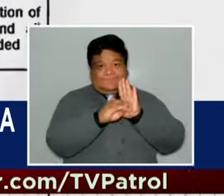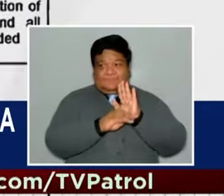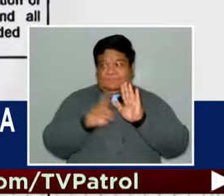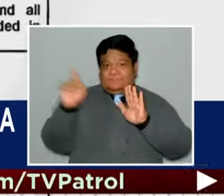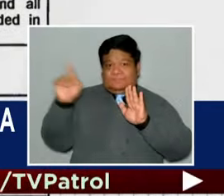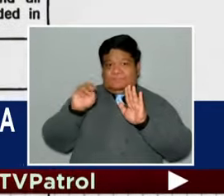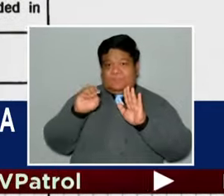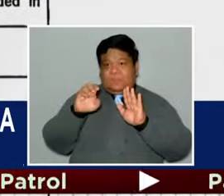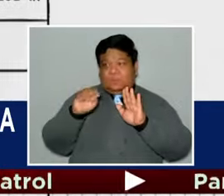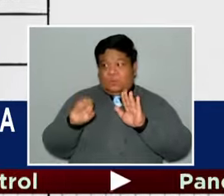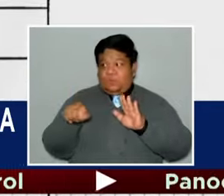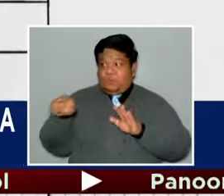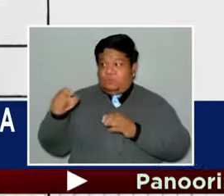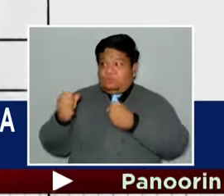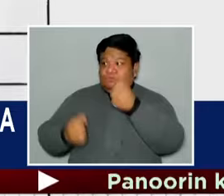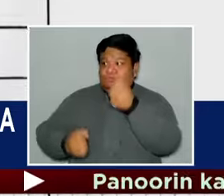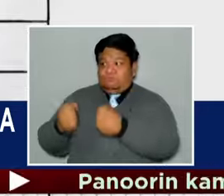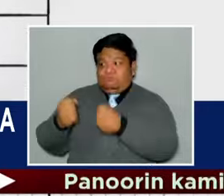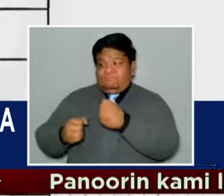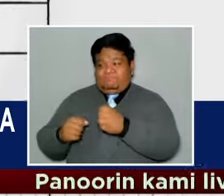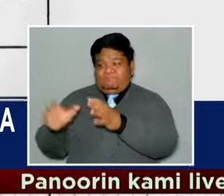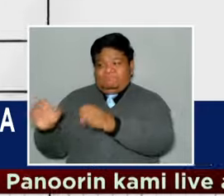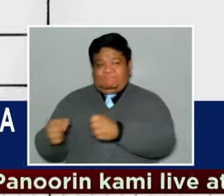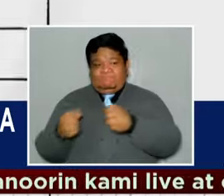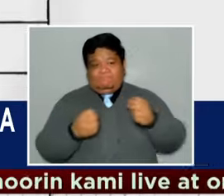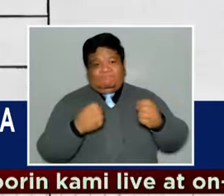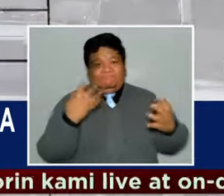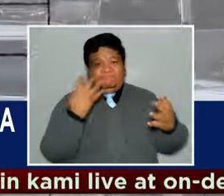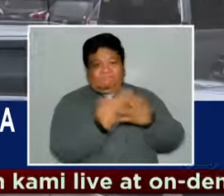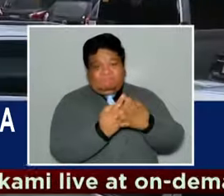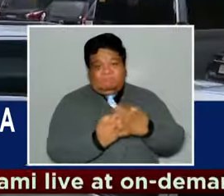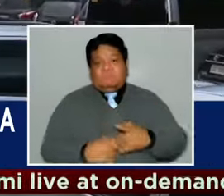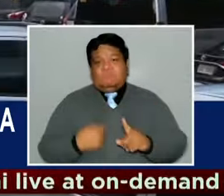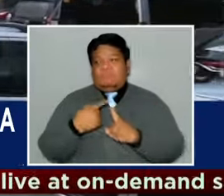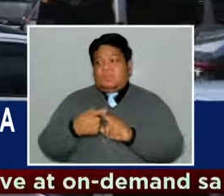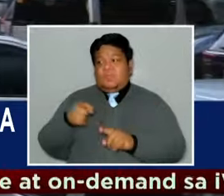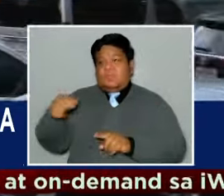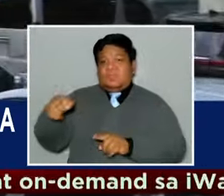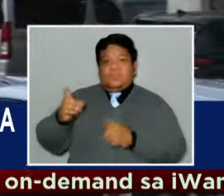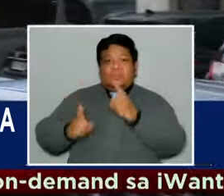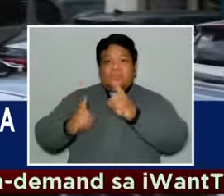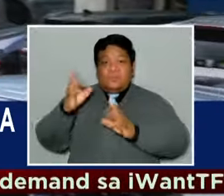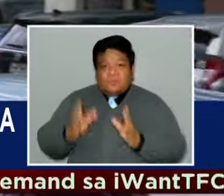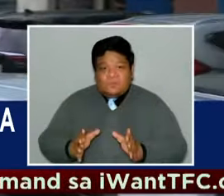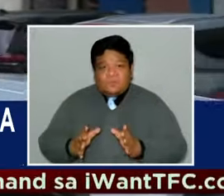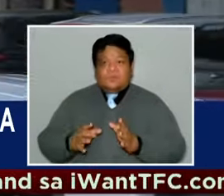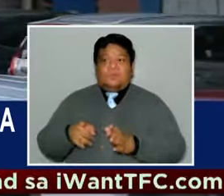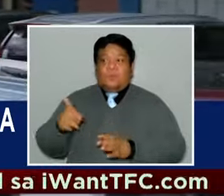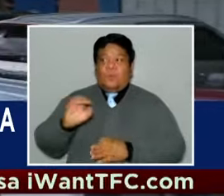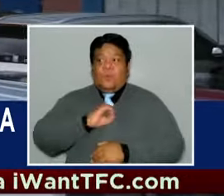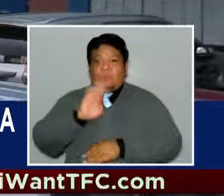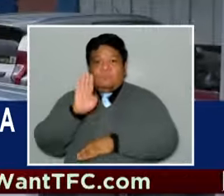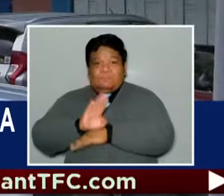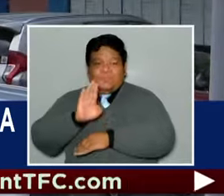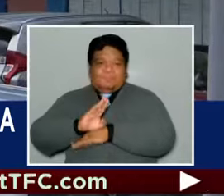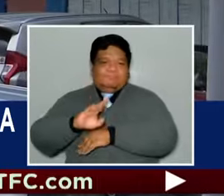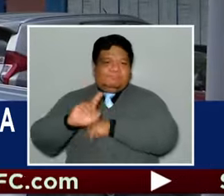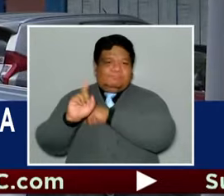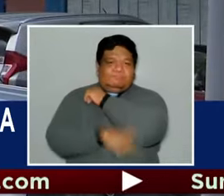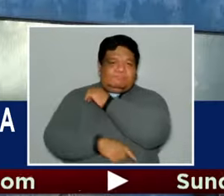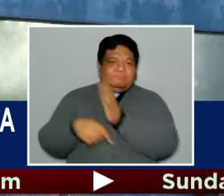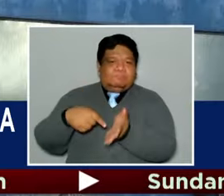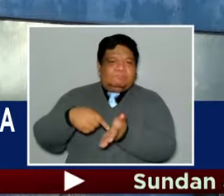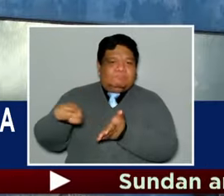kolorum na jeep, pagmumultahin din ng driver at operator nito. Sa ngayon, wala pang inilalabas na pahayag ang Land